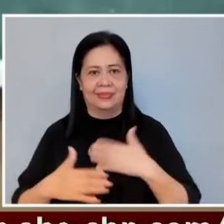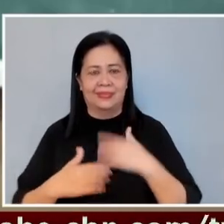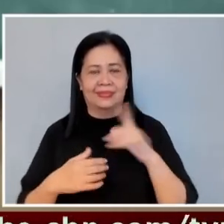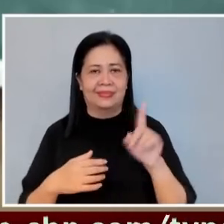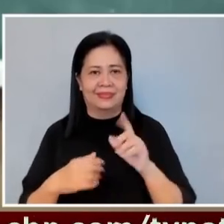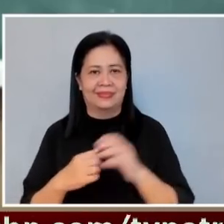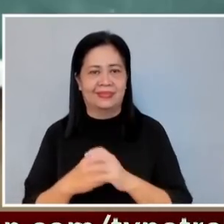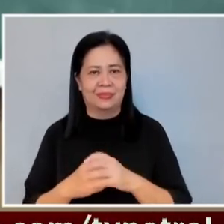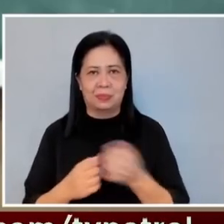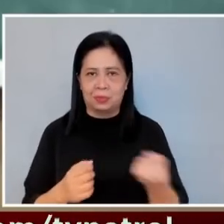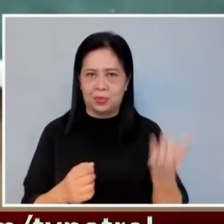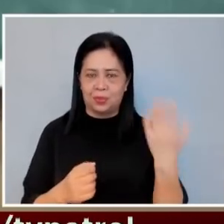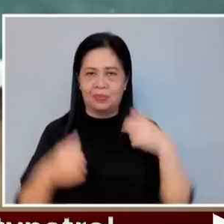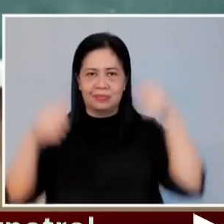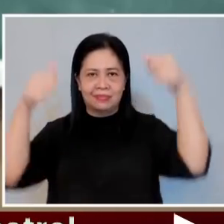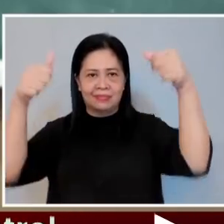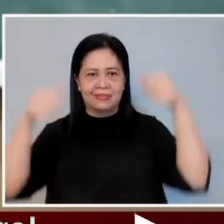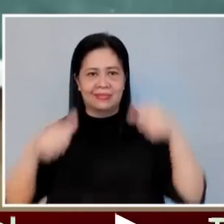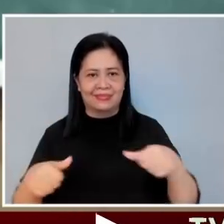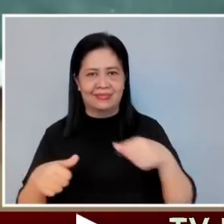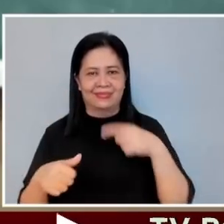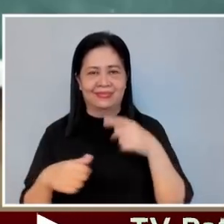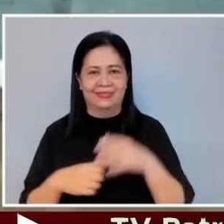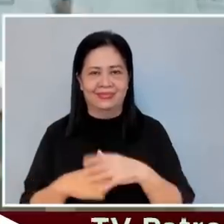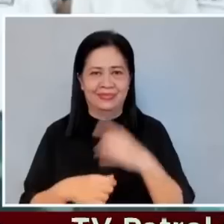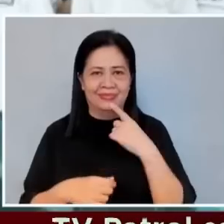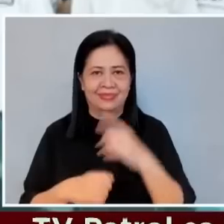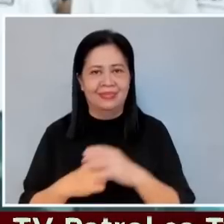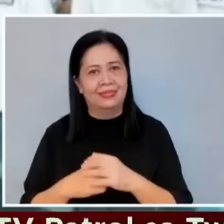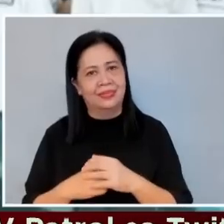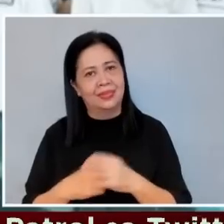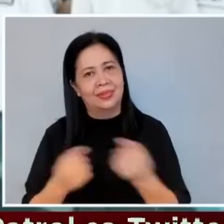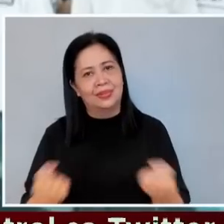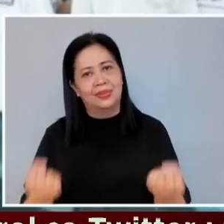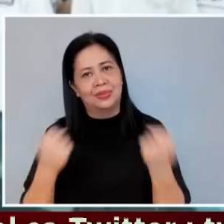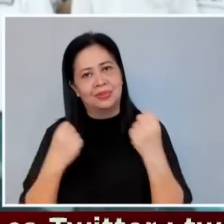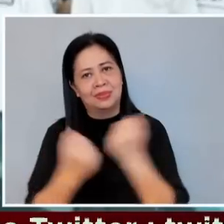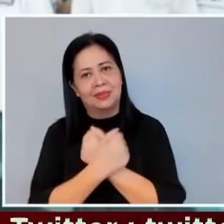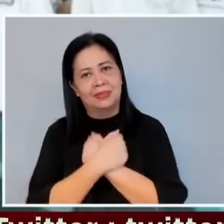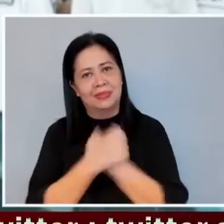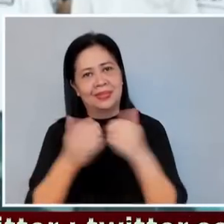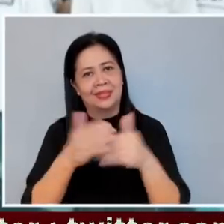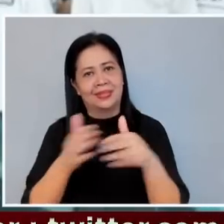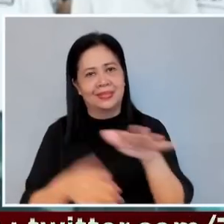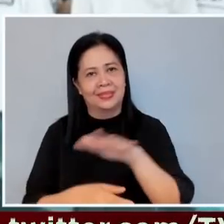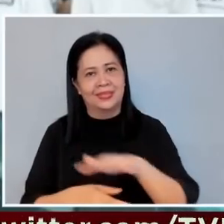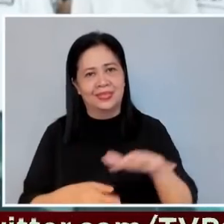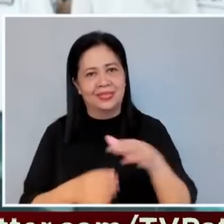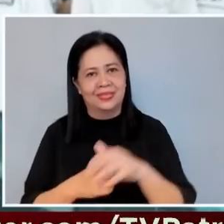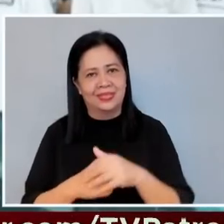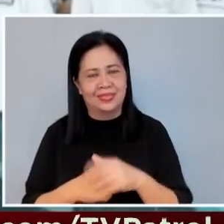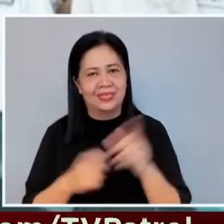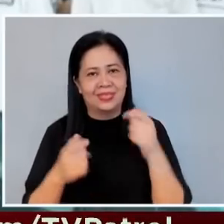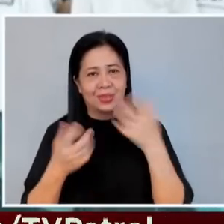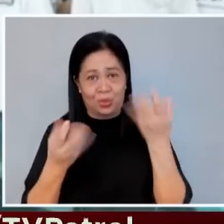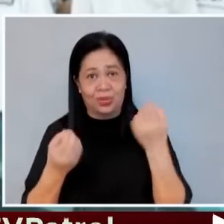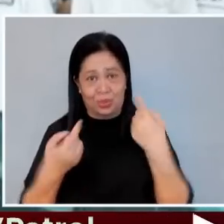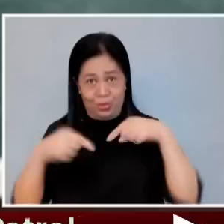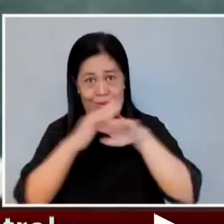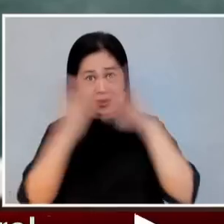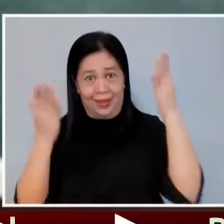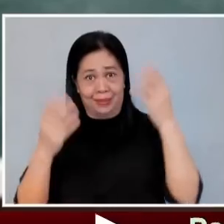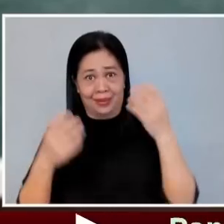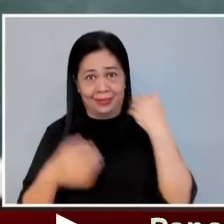ang bonggang tarpulin. Sabi nga ni Teacher, sobrang mahal siya ng kanyang mga estudyante na pinapupunta na agad siya sa